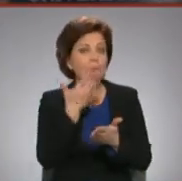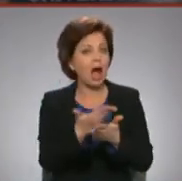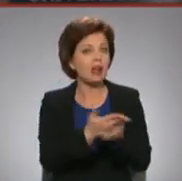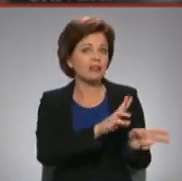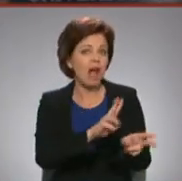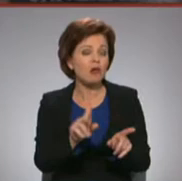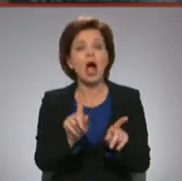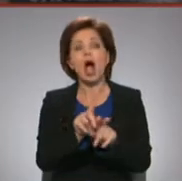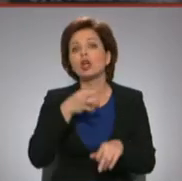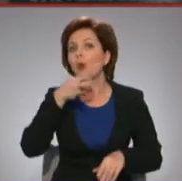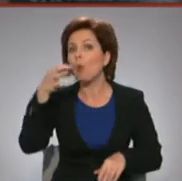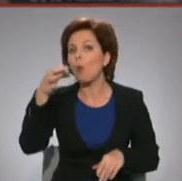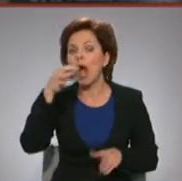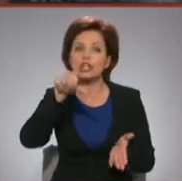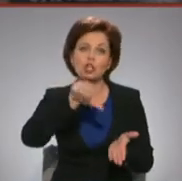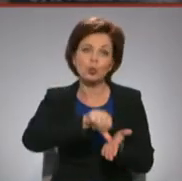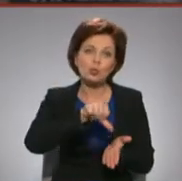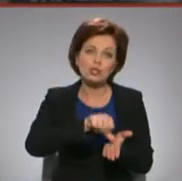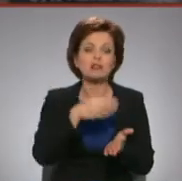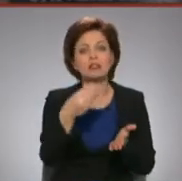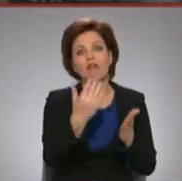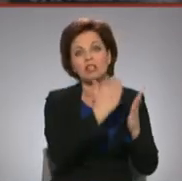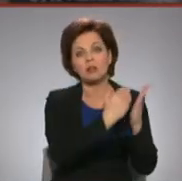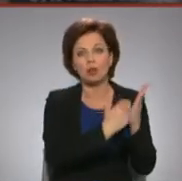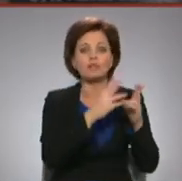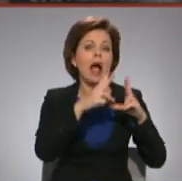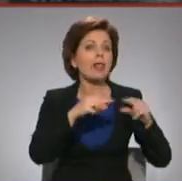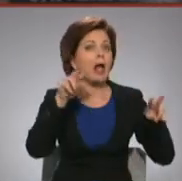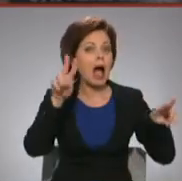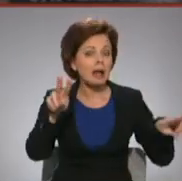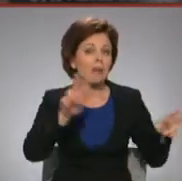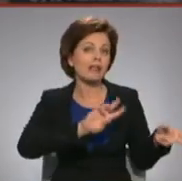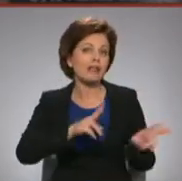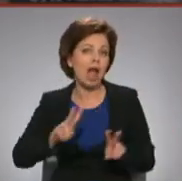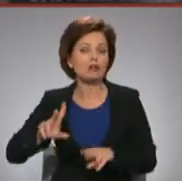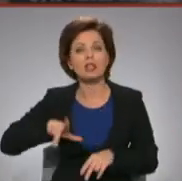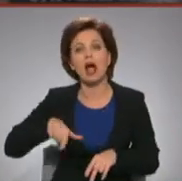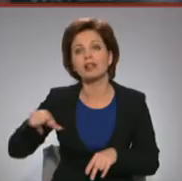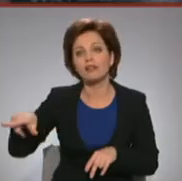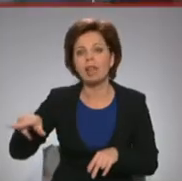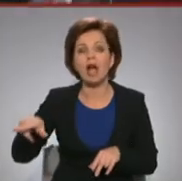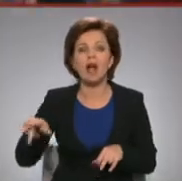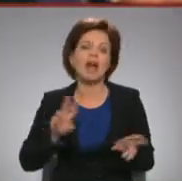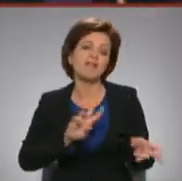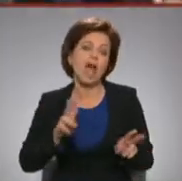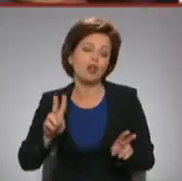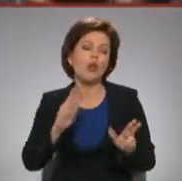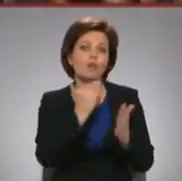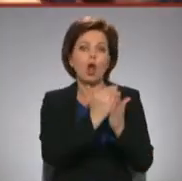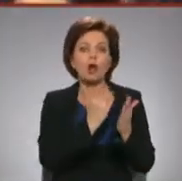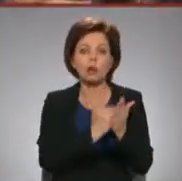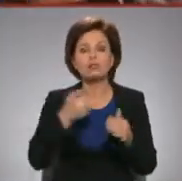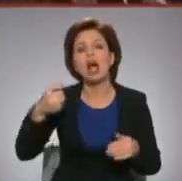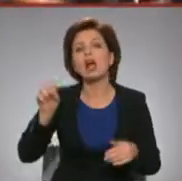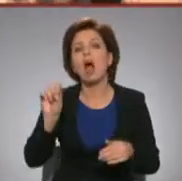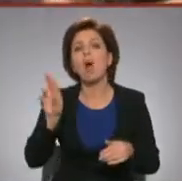gan koristi rādīs savas programmas, un Laima dejos Latvijas deju programmu 28. Parasti par gaudāmas